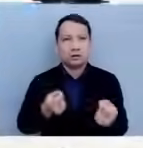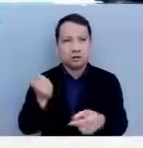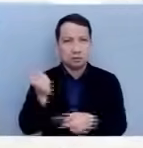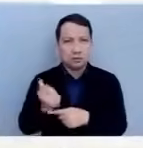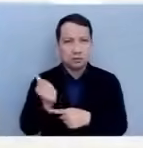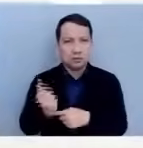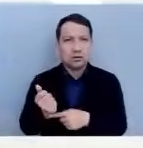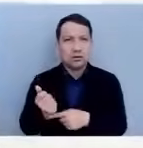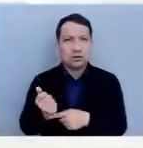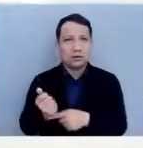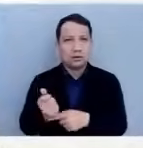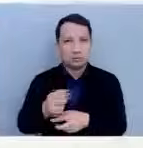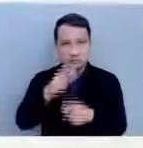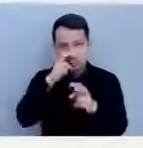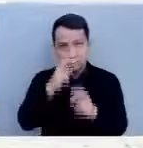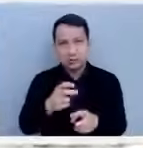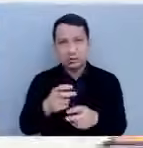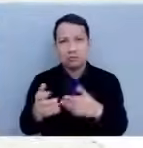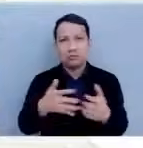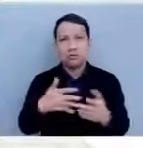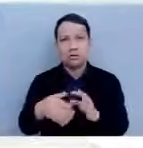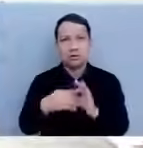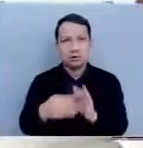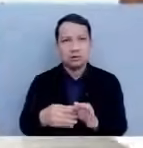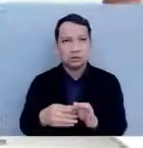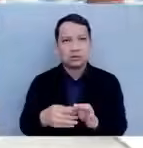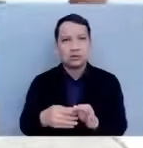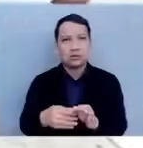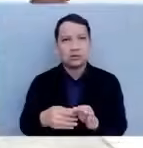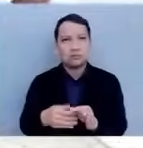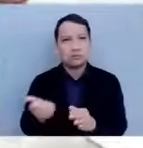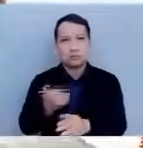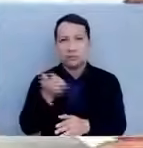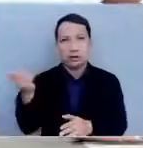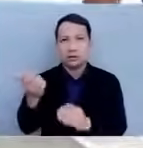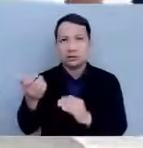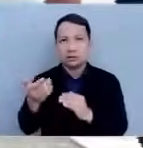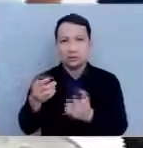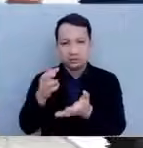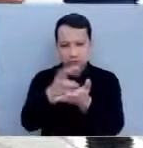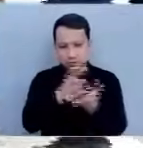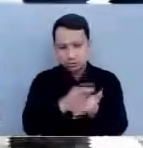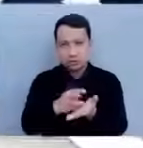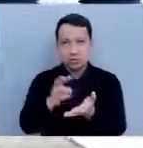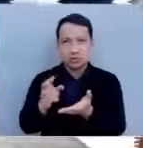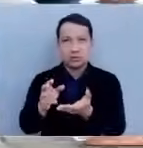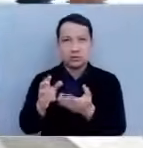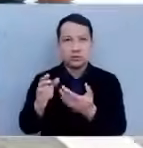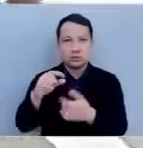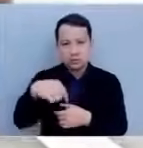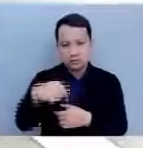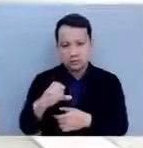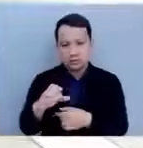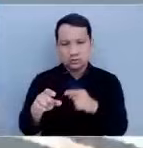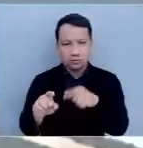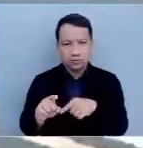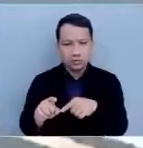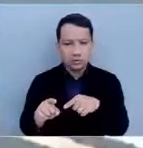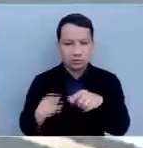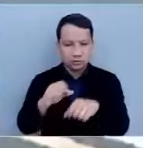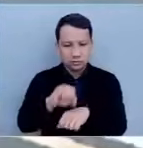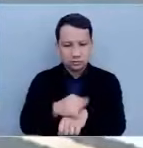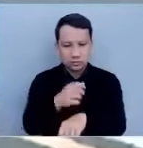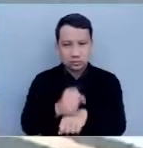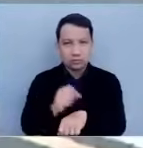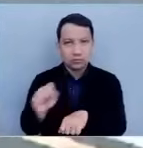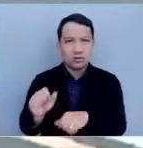yon ng mahigpit. With regards naman sa ibang mga lungsod, hindi pa tayo nakikipag-ugnayan, especially sa Quezon City, sa May San Juan, gayon